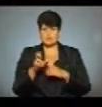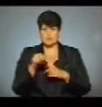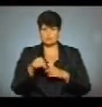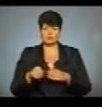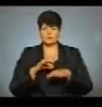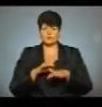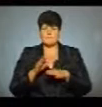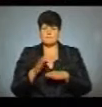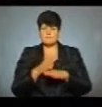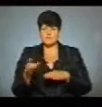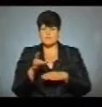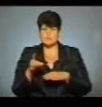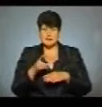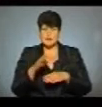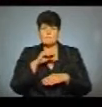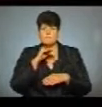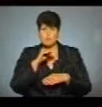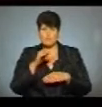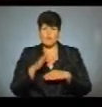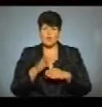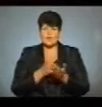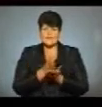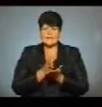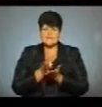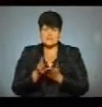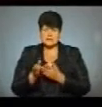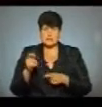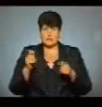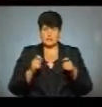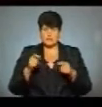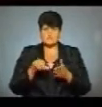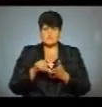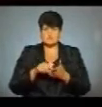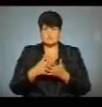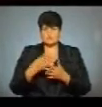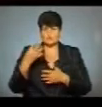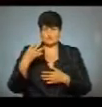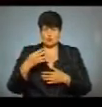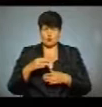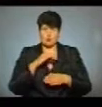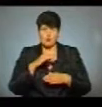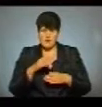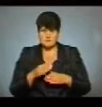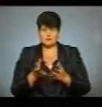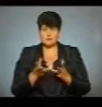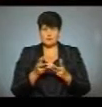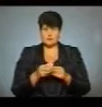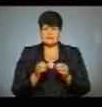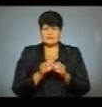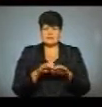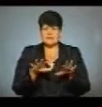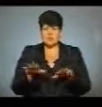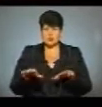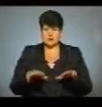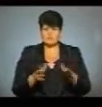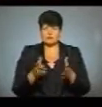відбувається міжрегіональний профорієнтаційний форум. Представлено майже 40 професій, як ми нарахували. 10 локацій, на